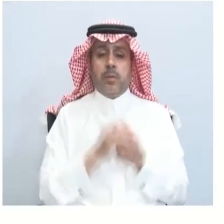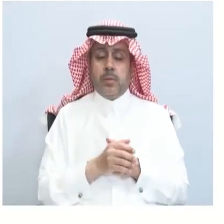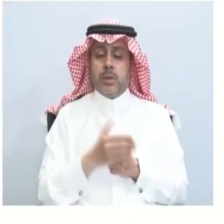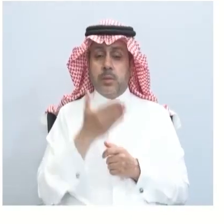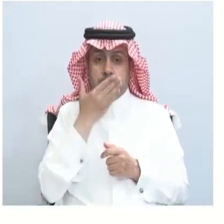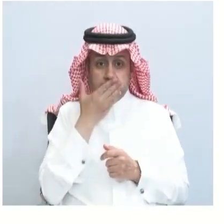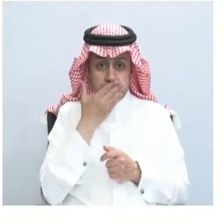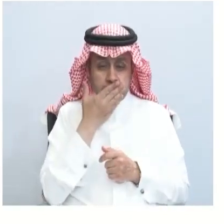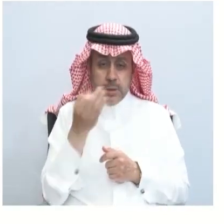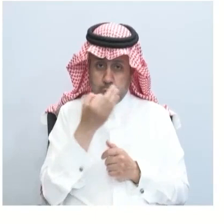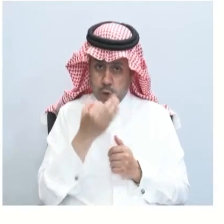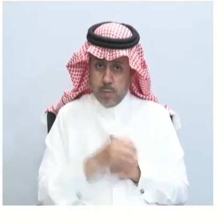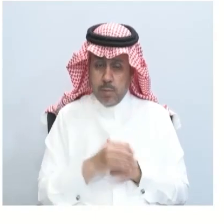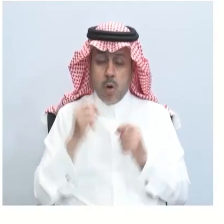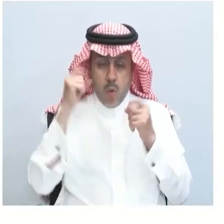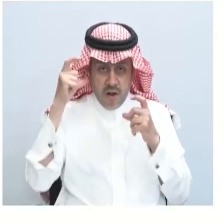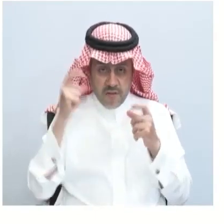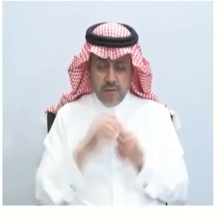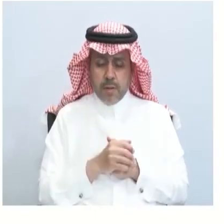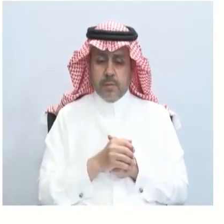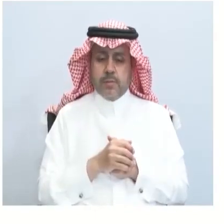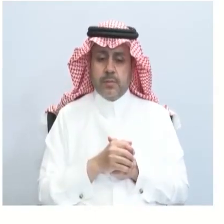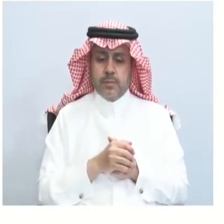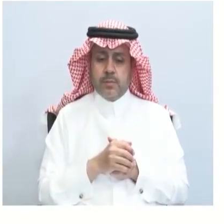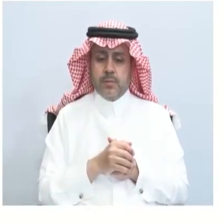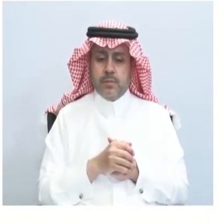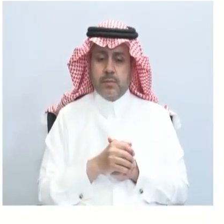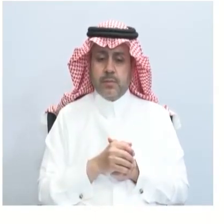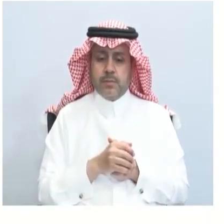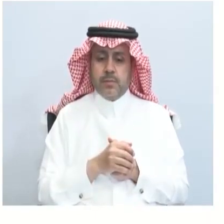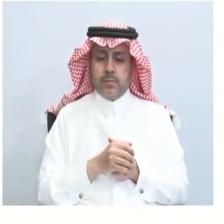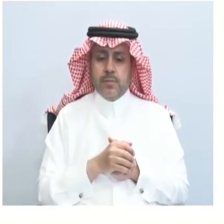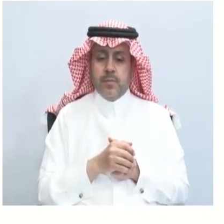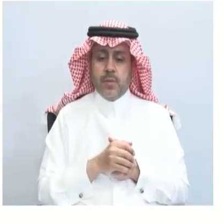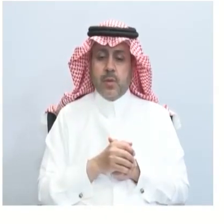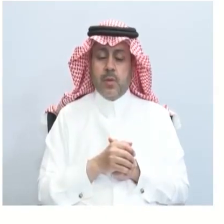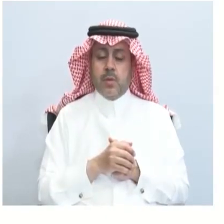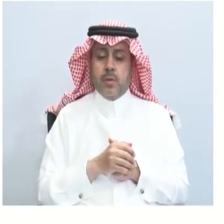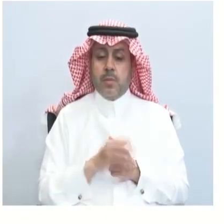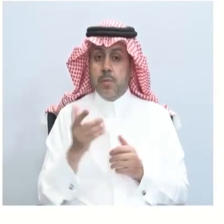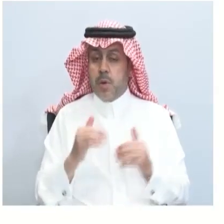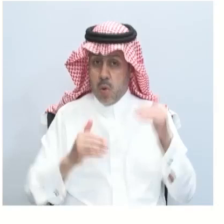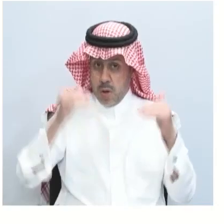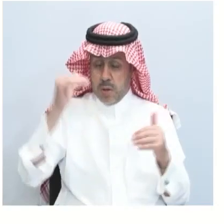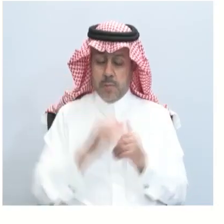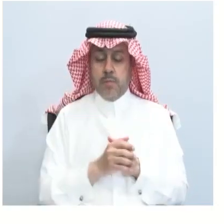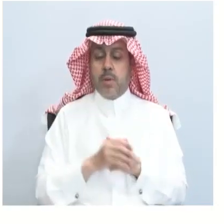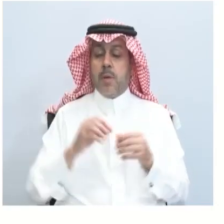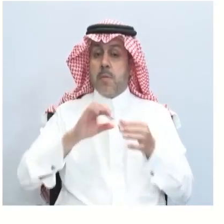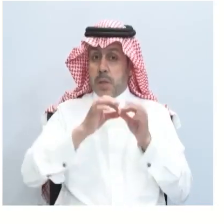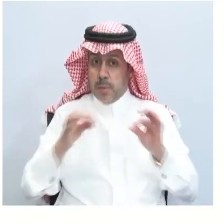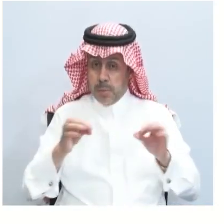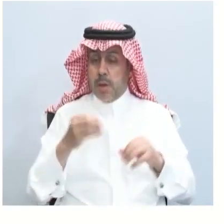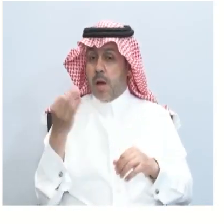سكت عن الجواب مع انه كان عارفا له ما الرابط بين قول للنبي عليه الصلاه